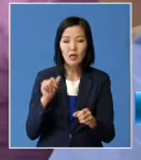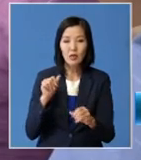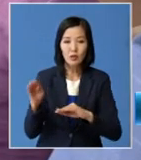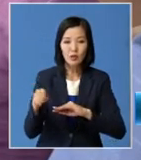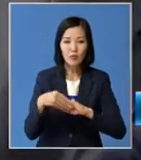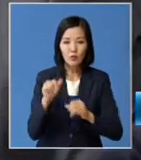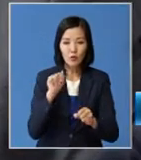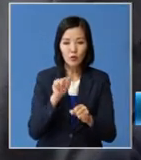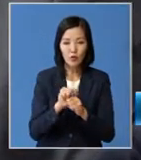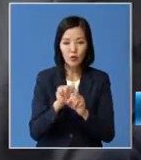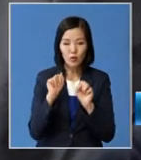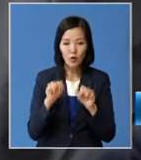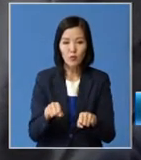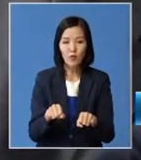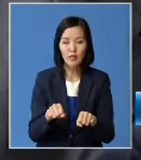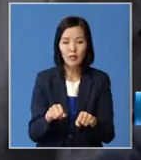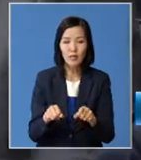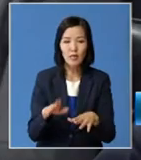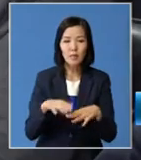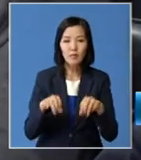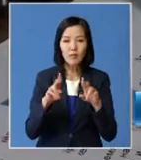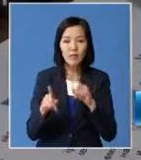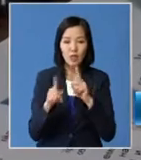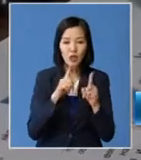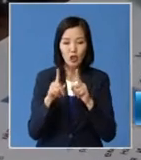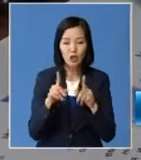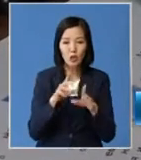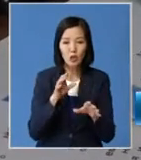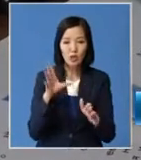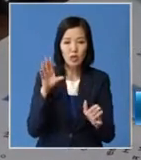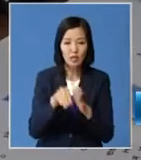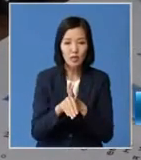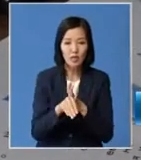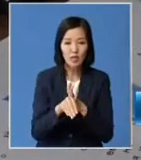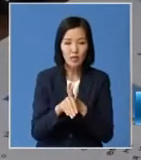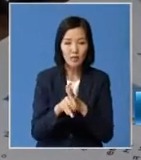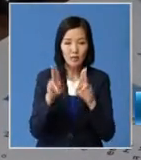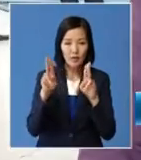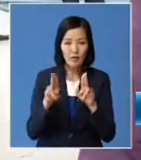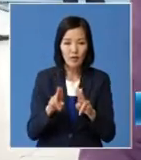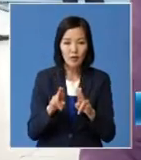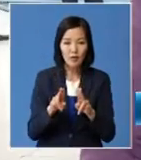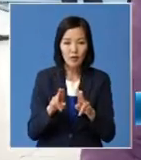тобының мүшелері Қорғаста арнайы жиын өткізіп, осы іспеттес жаңа жүйелерді енгізу қажеттілігін сөз етті.